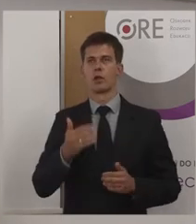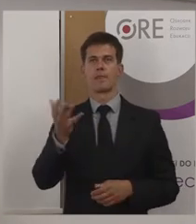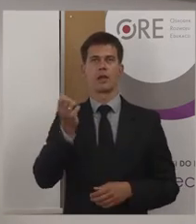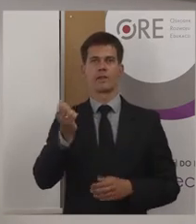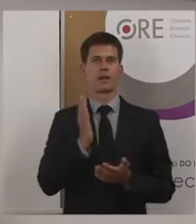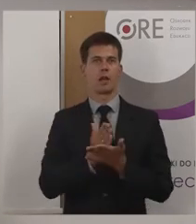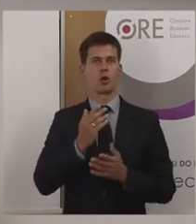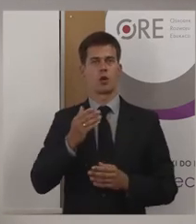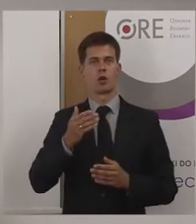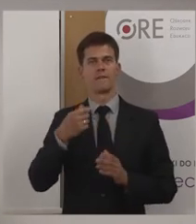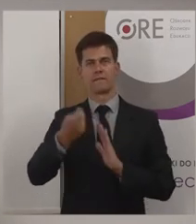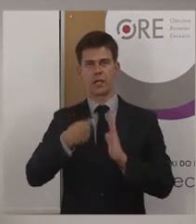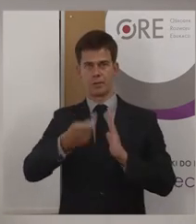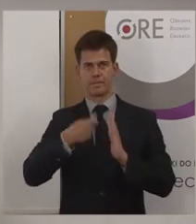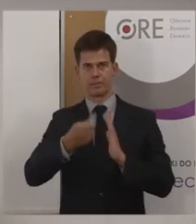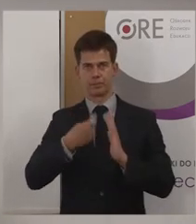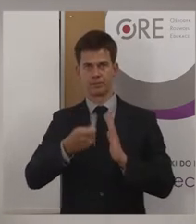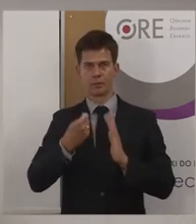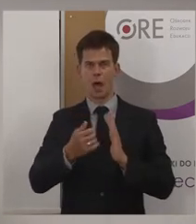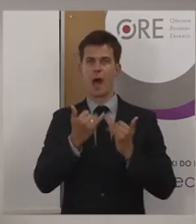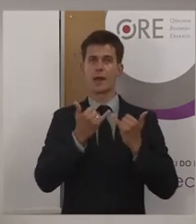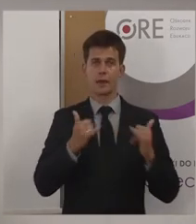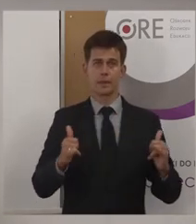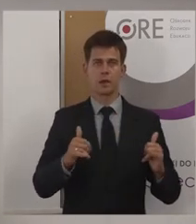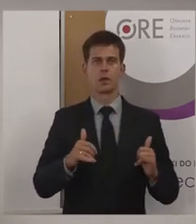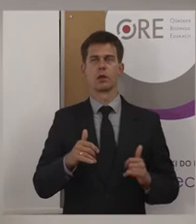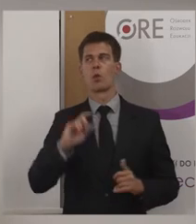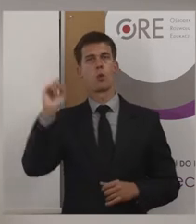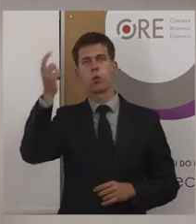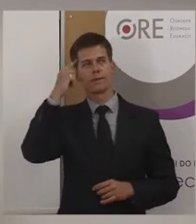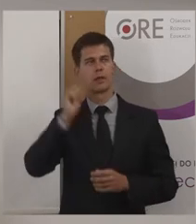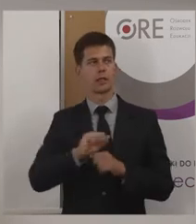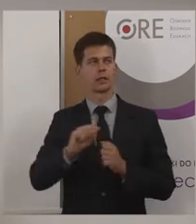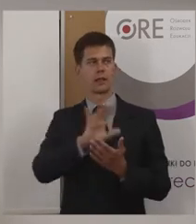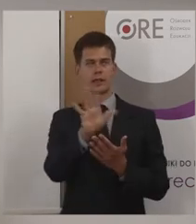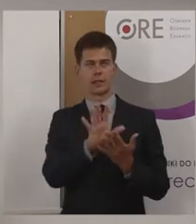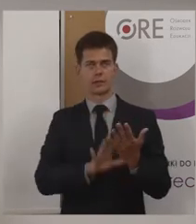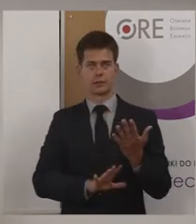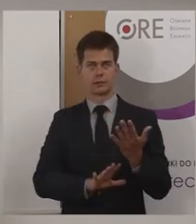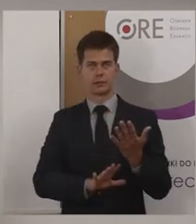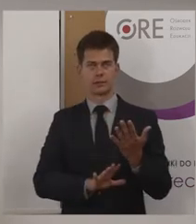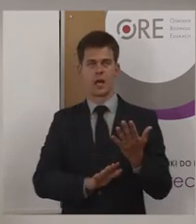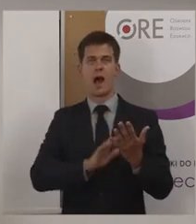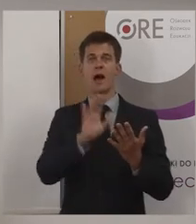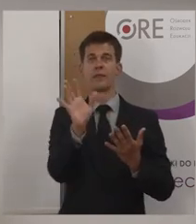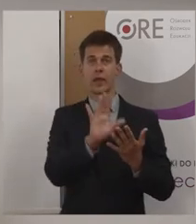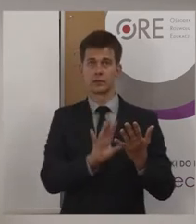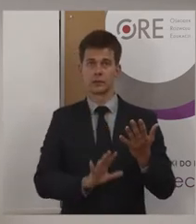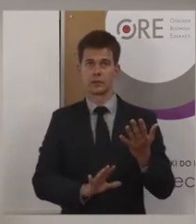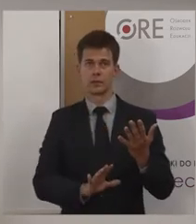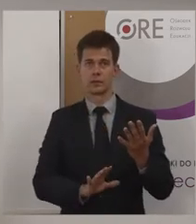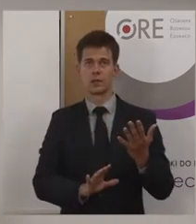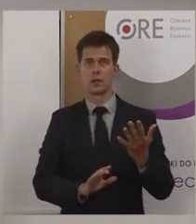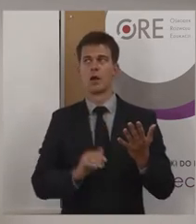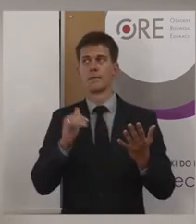wideo. Przy każdym innym przypadku głównym źródłem informacji jest tekst, a ten z oczywistych względów i bardzo